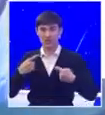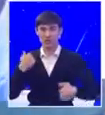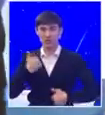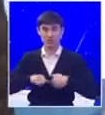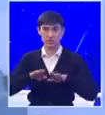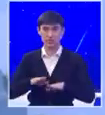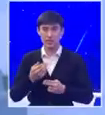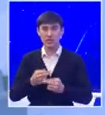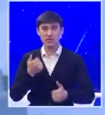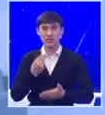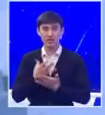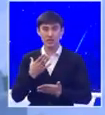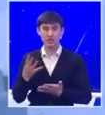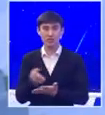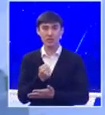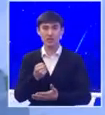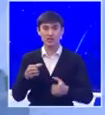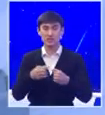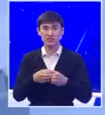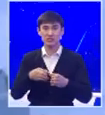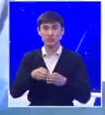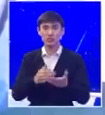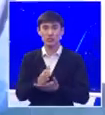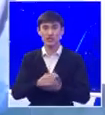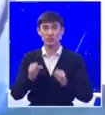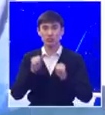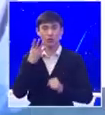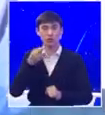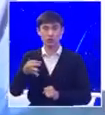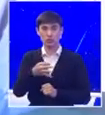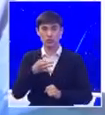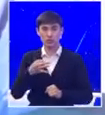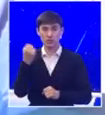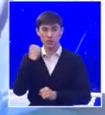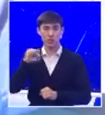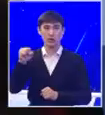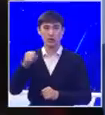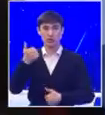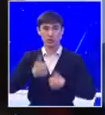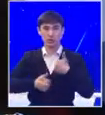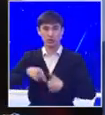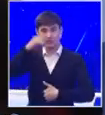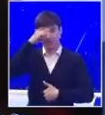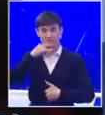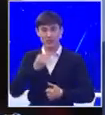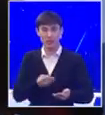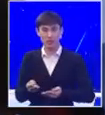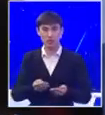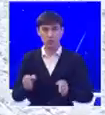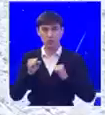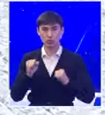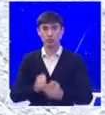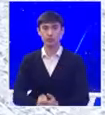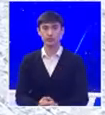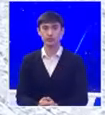самые дорогие завоёваны в составе сборной ветеранов спорта алматинской области за победу в чемпионатах казахстана по лыжному спорту